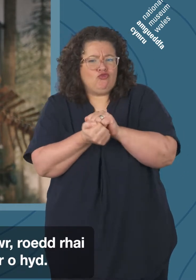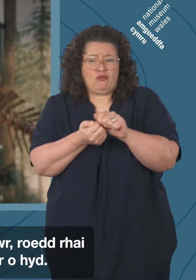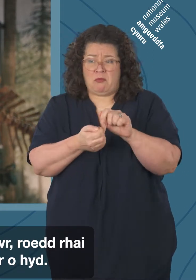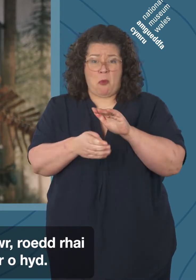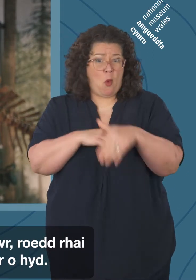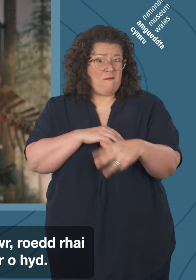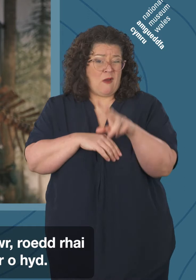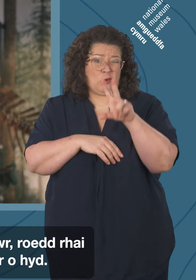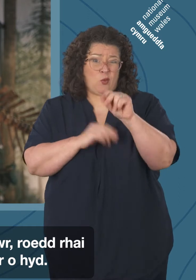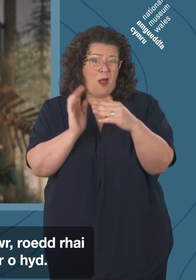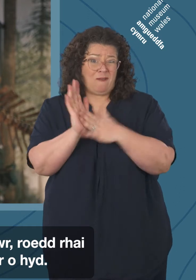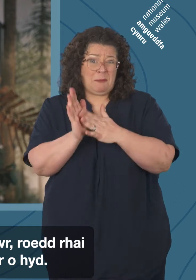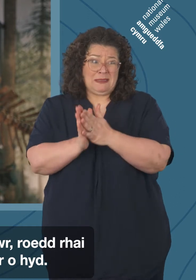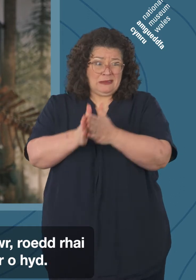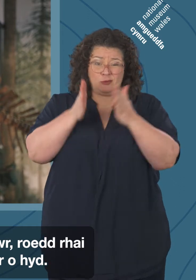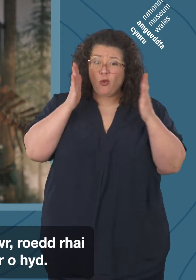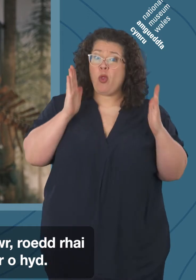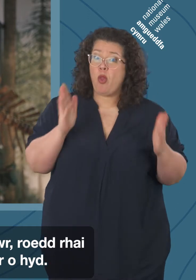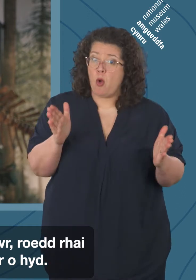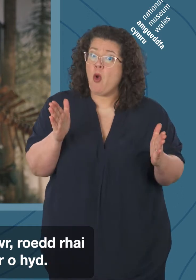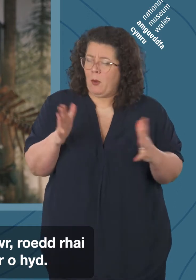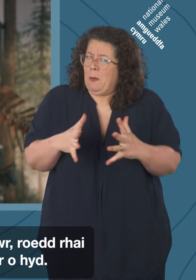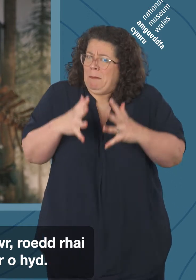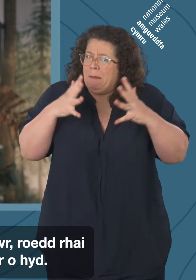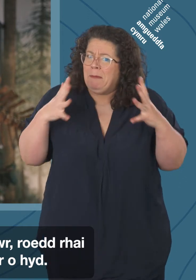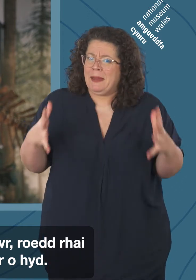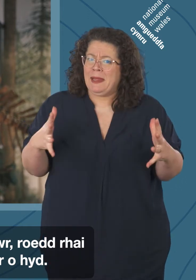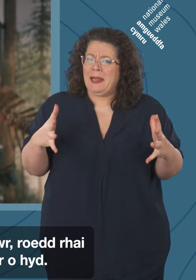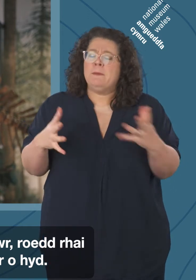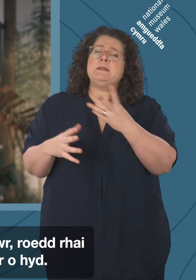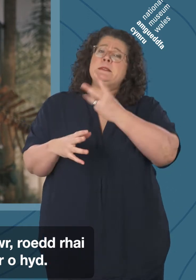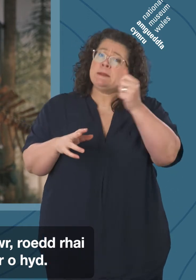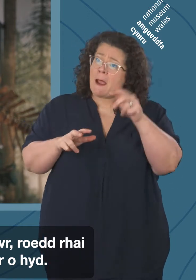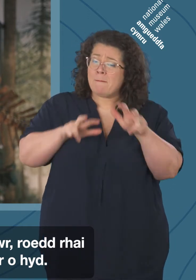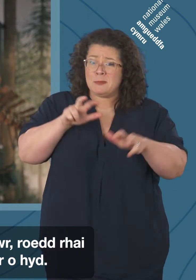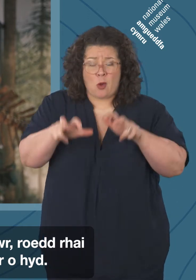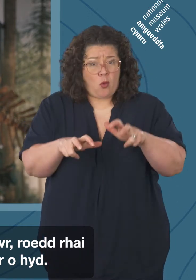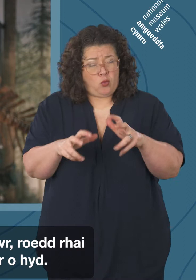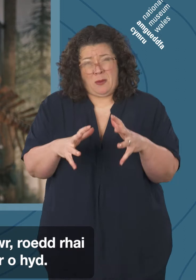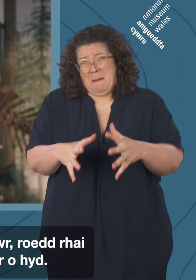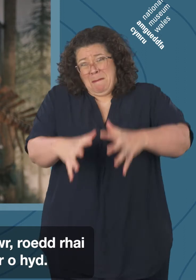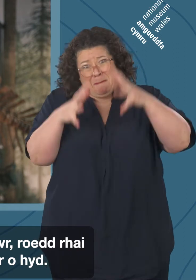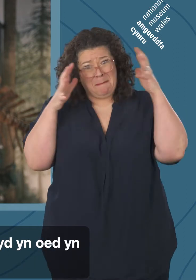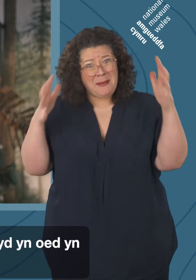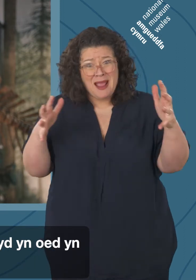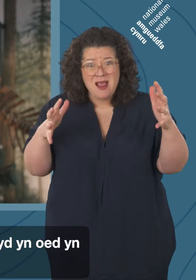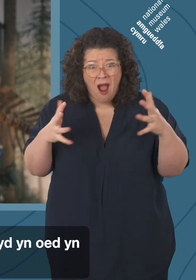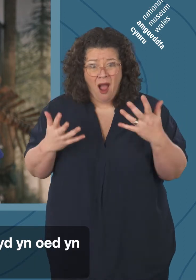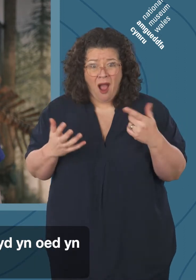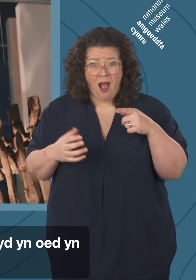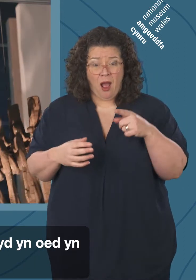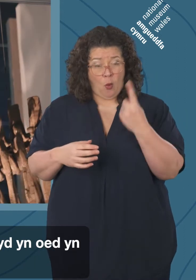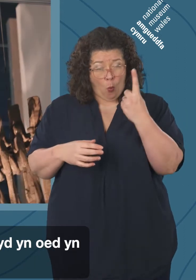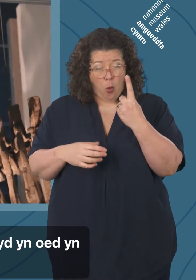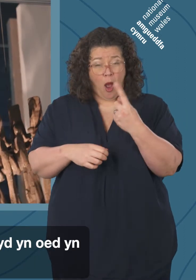Roedd yn ddeinosaur a phug fel hoedyn. Roedd rai o honan hoedyn dros eindig ddai medder o hoedyn. Ond